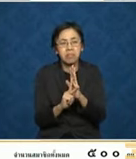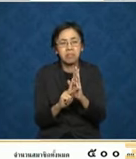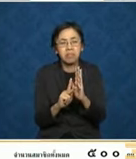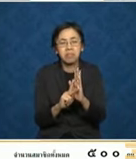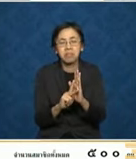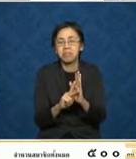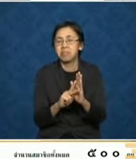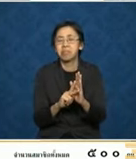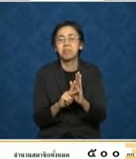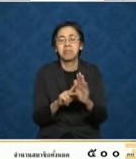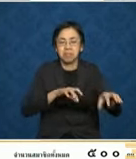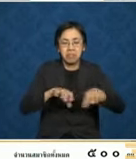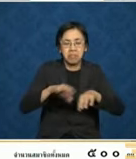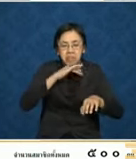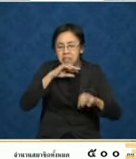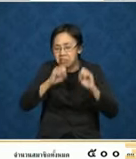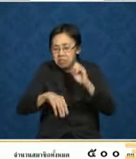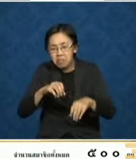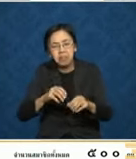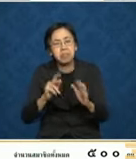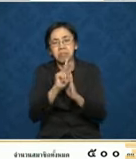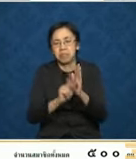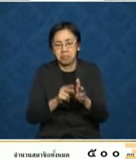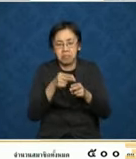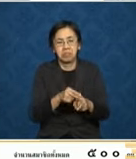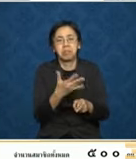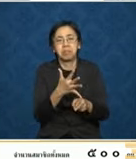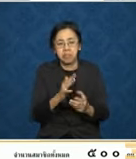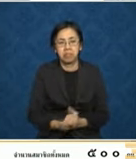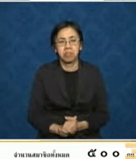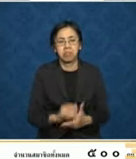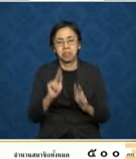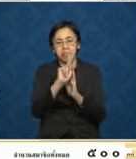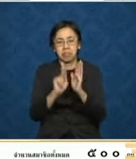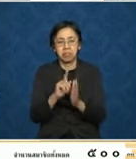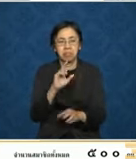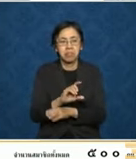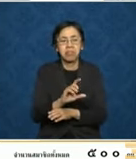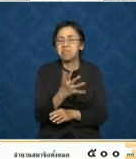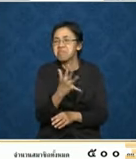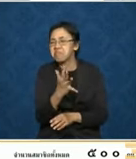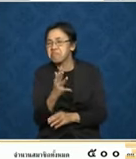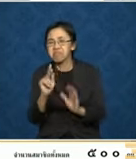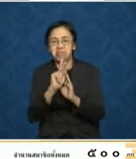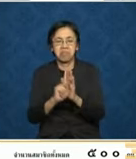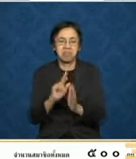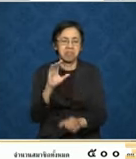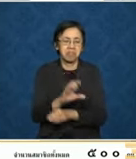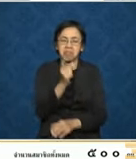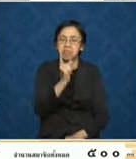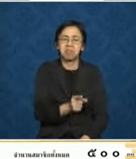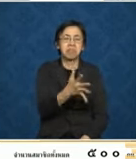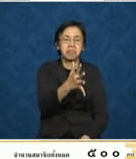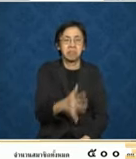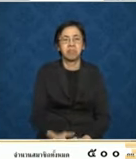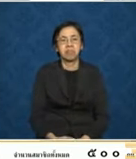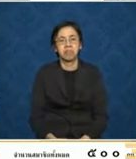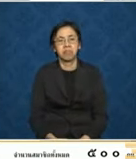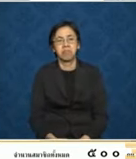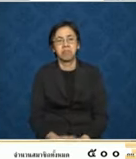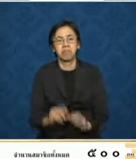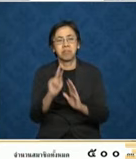พาะในการจัดการขยะในการบังคับใช้ในปัจจุบันไม่เข้มงวดนะคะ